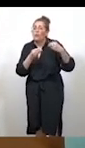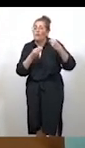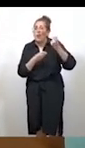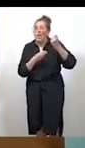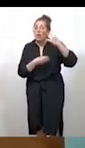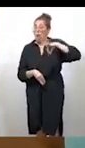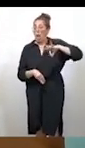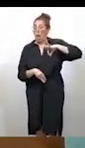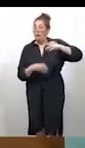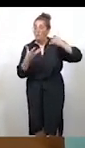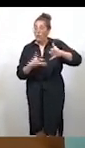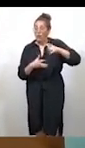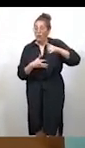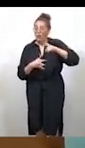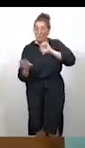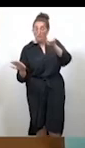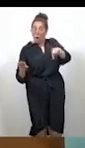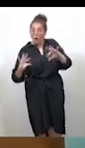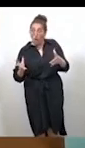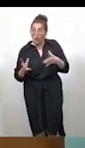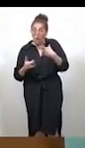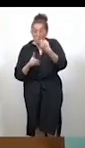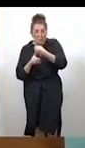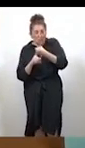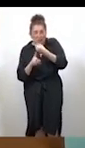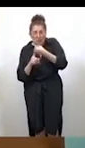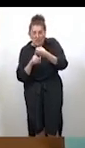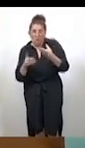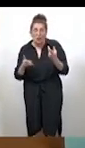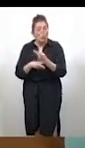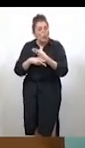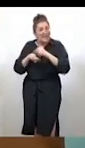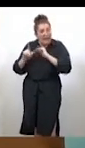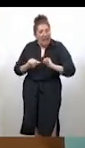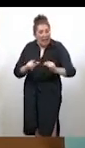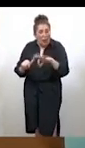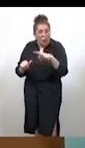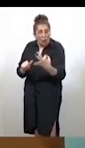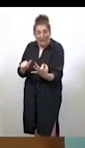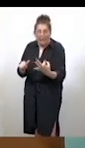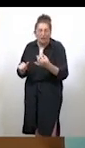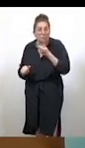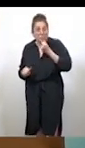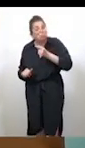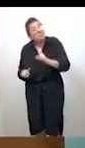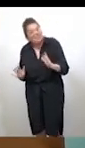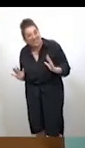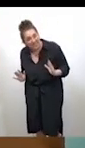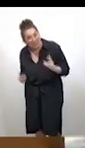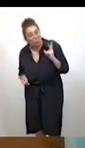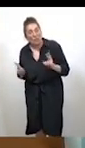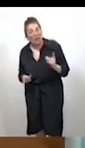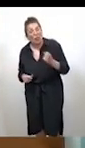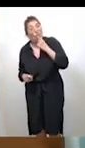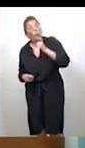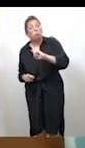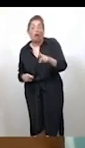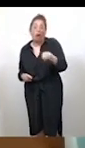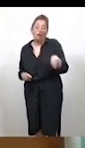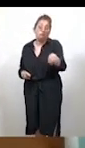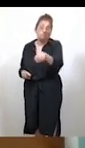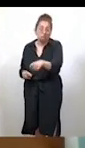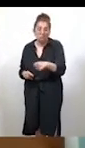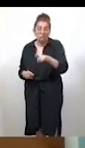utiliser tous les outils à disposition. Ils ne sont pas toujours simples, ils ne sont pas toujours très populaires et c'est des batailles